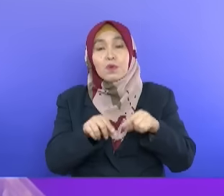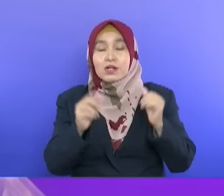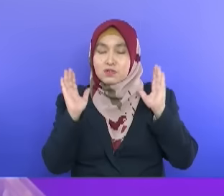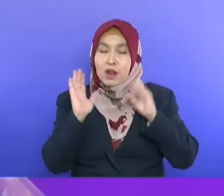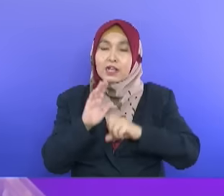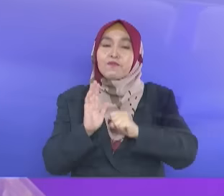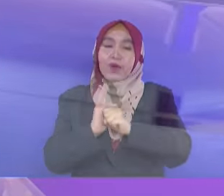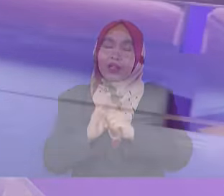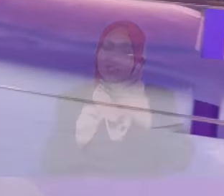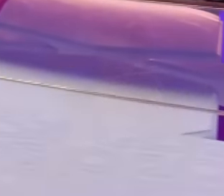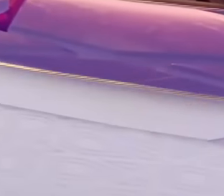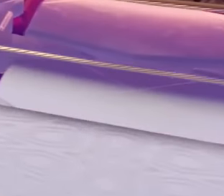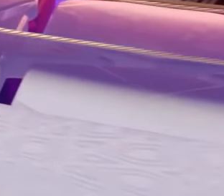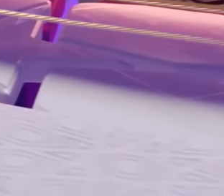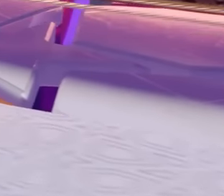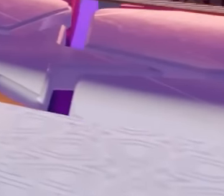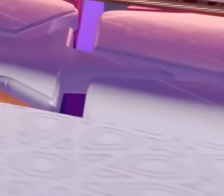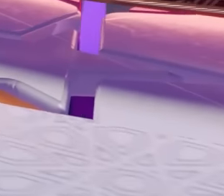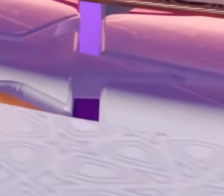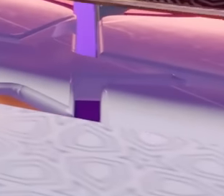infaq insyaallah